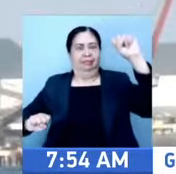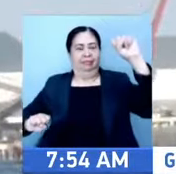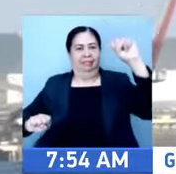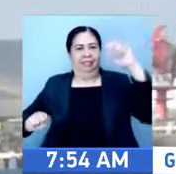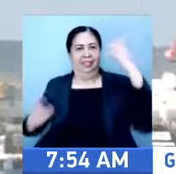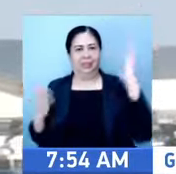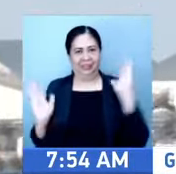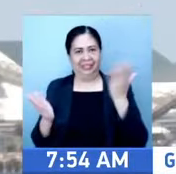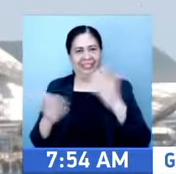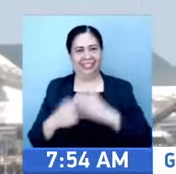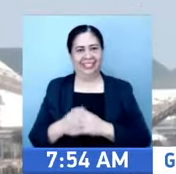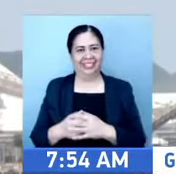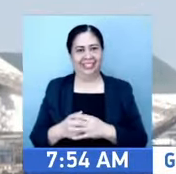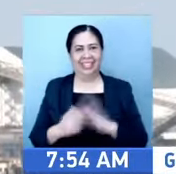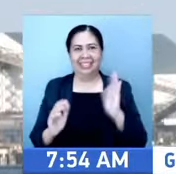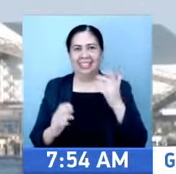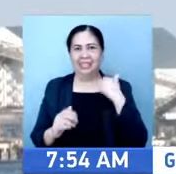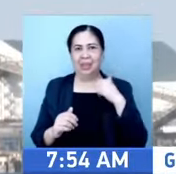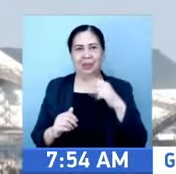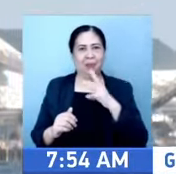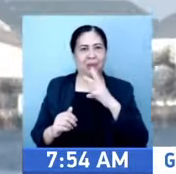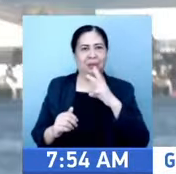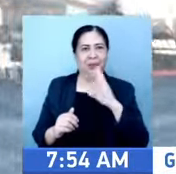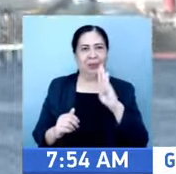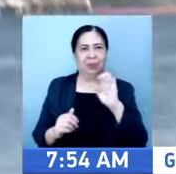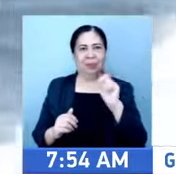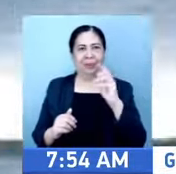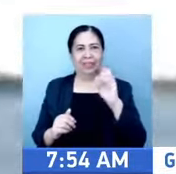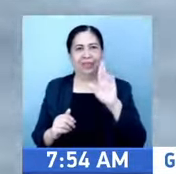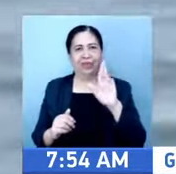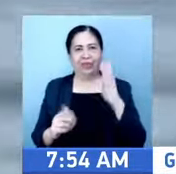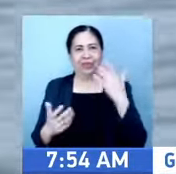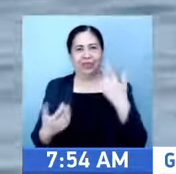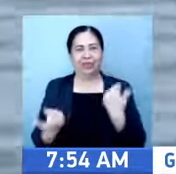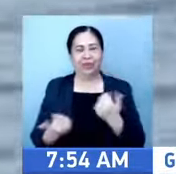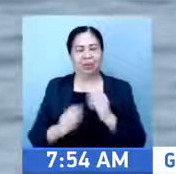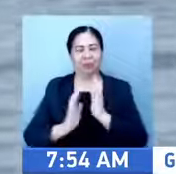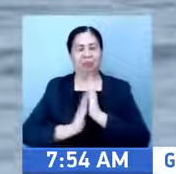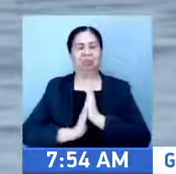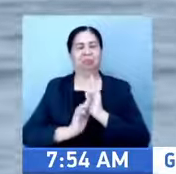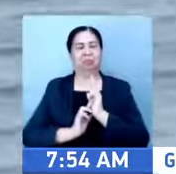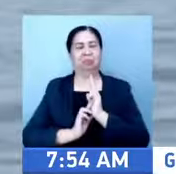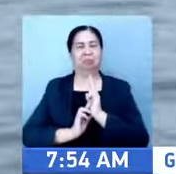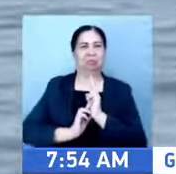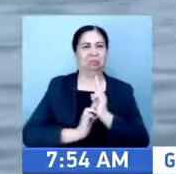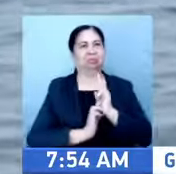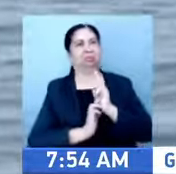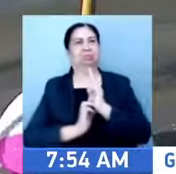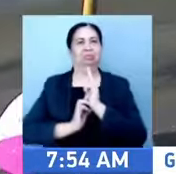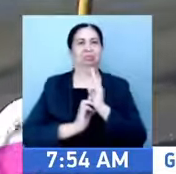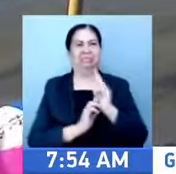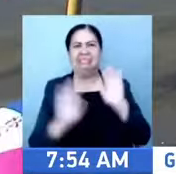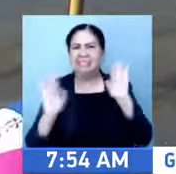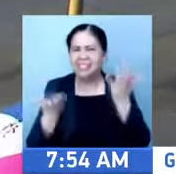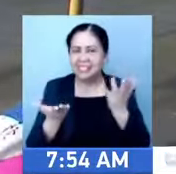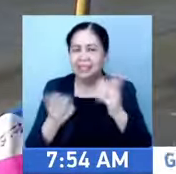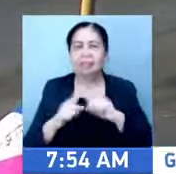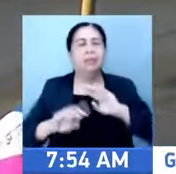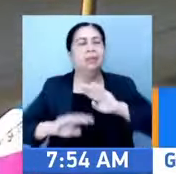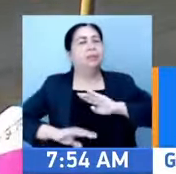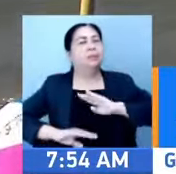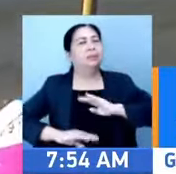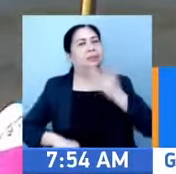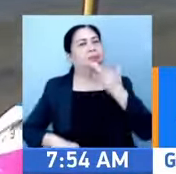nyo kanina, ganun siya ka-intense. Masaya sa pakiramdam kapag umangat ka na sa tubig. Sobrang fulfilling nung pakiramdam. Kaya mga